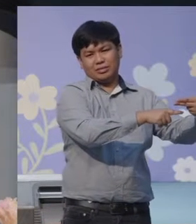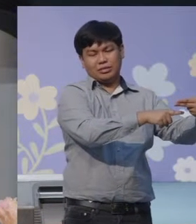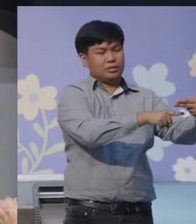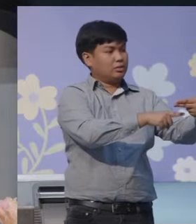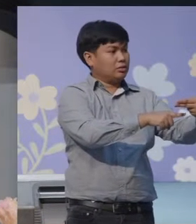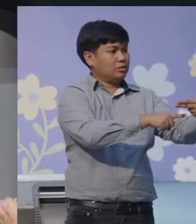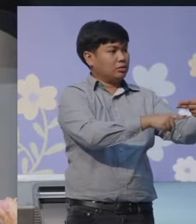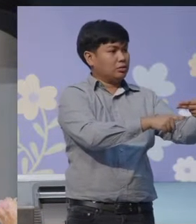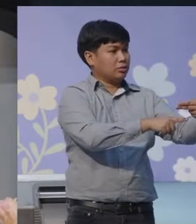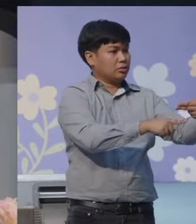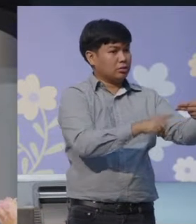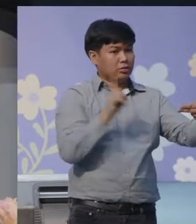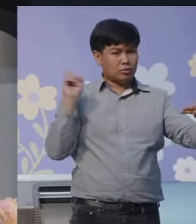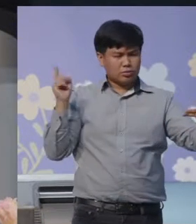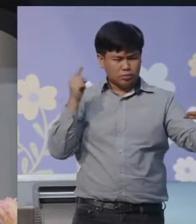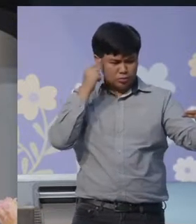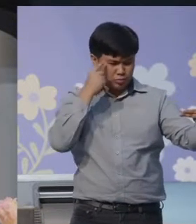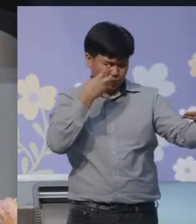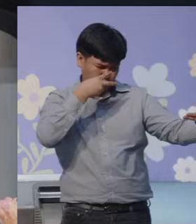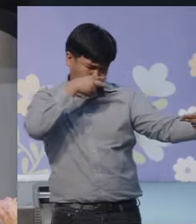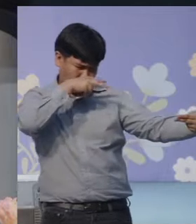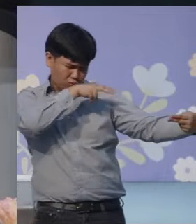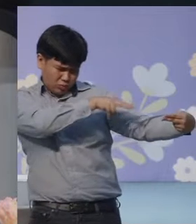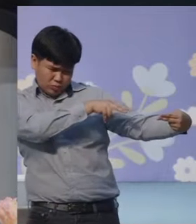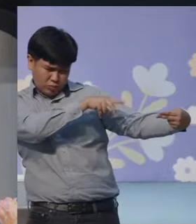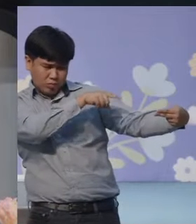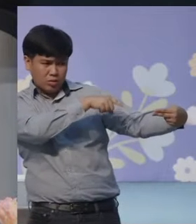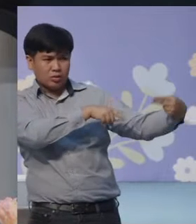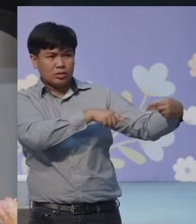Pag naiisip ko si Hana,